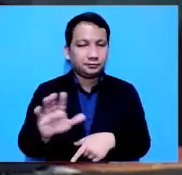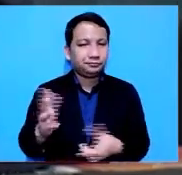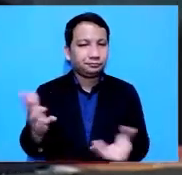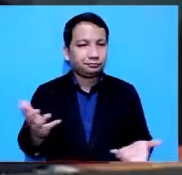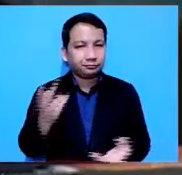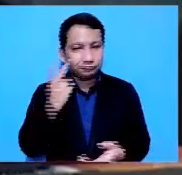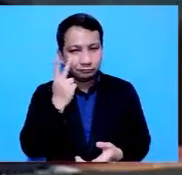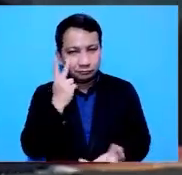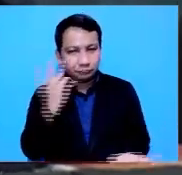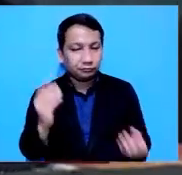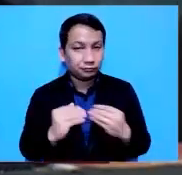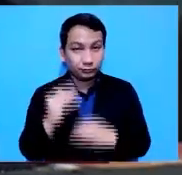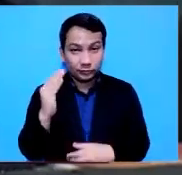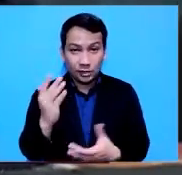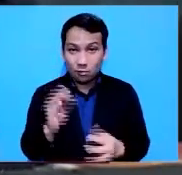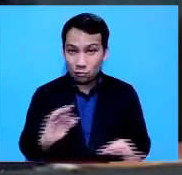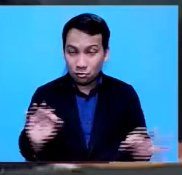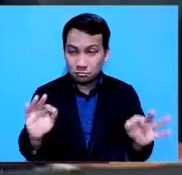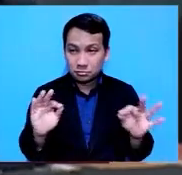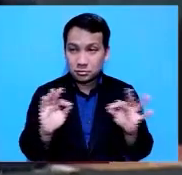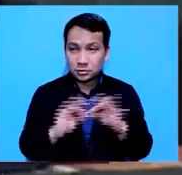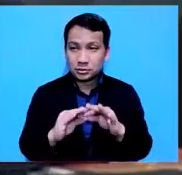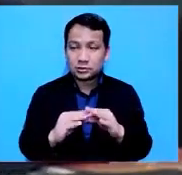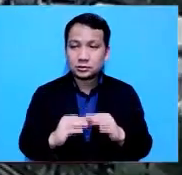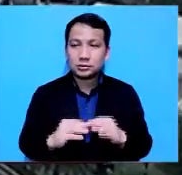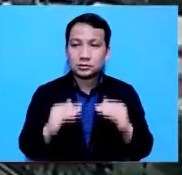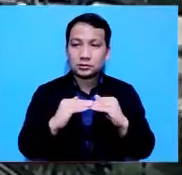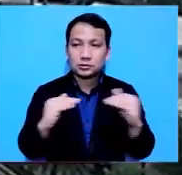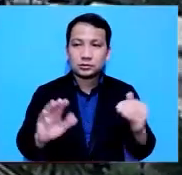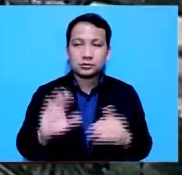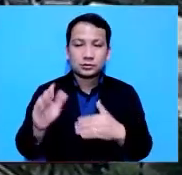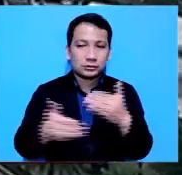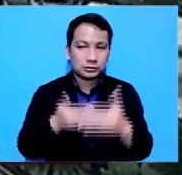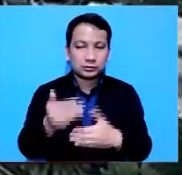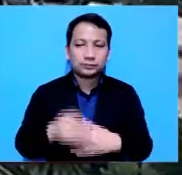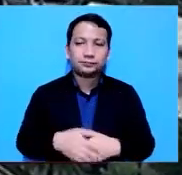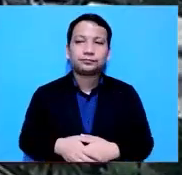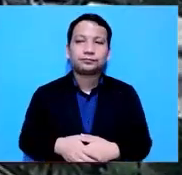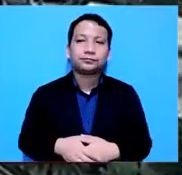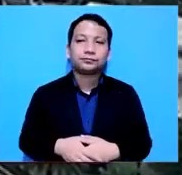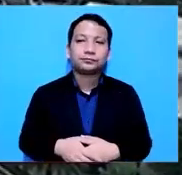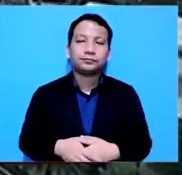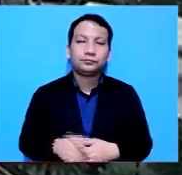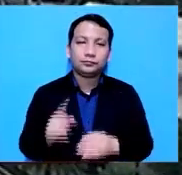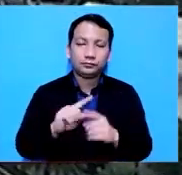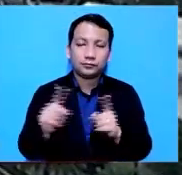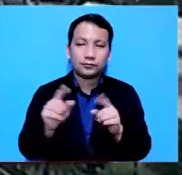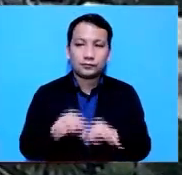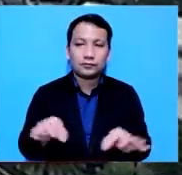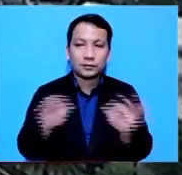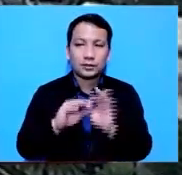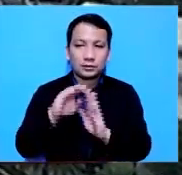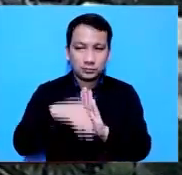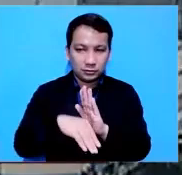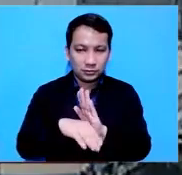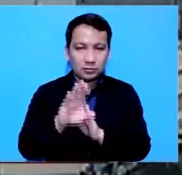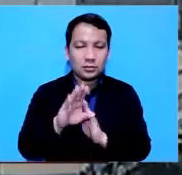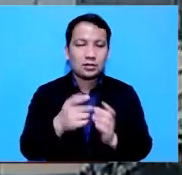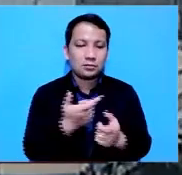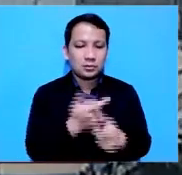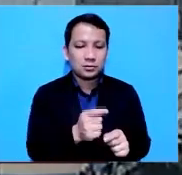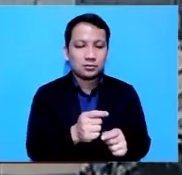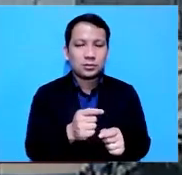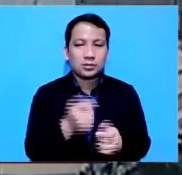now in the legislative process. Sa kabila ng epekto ng inflation, tiwala ang economic